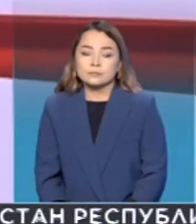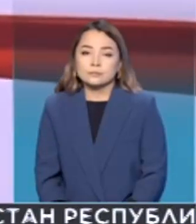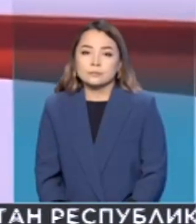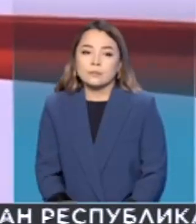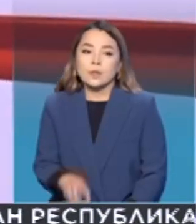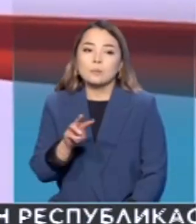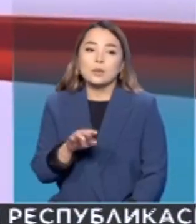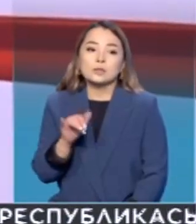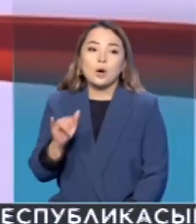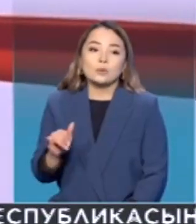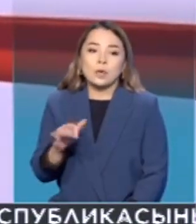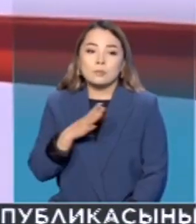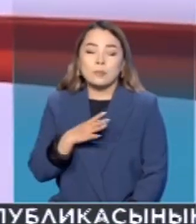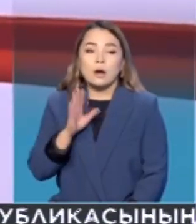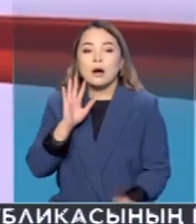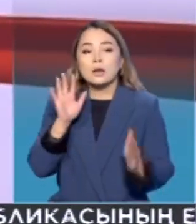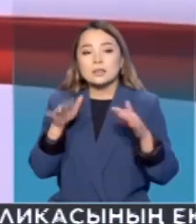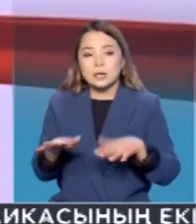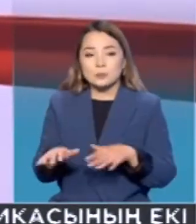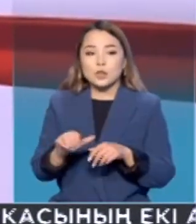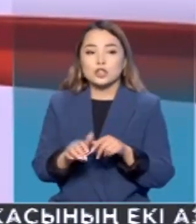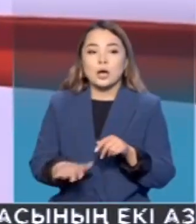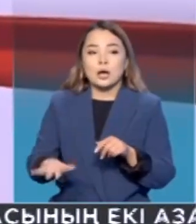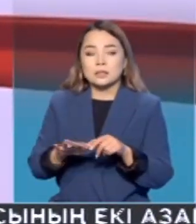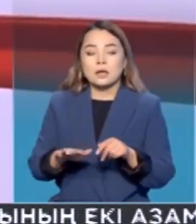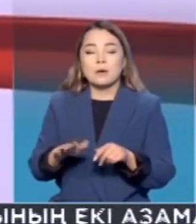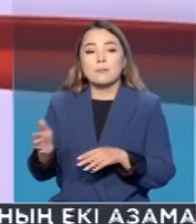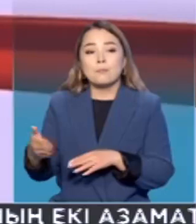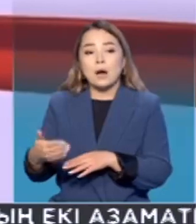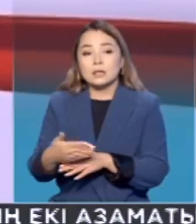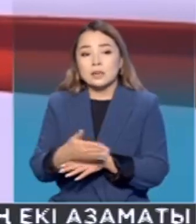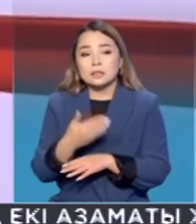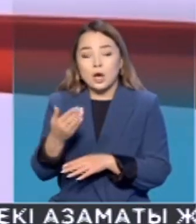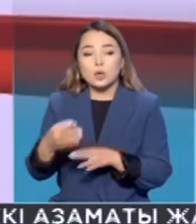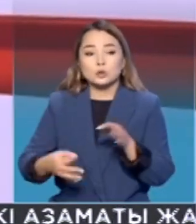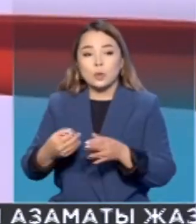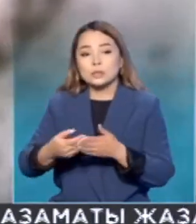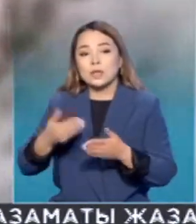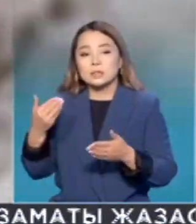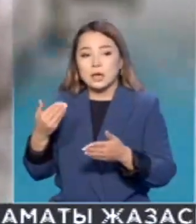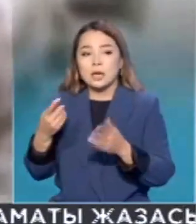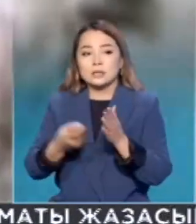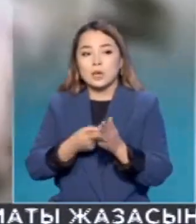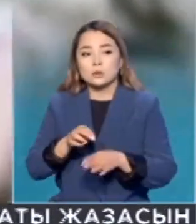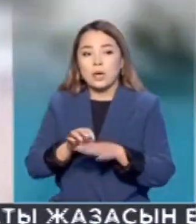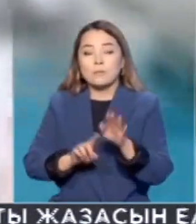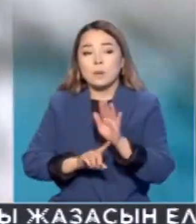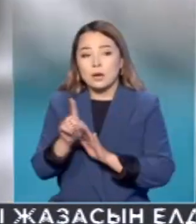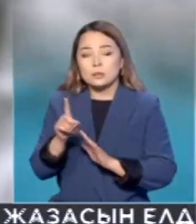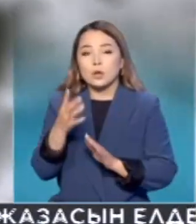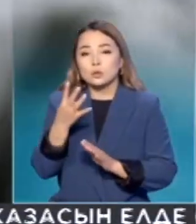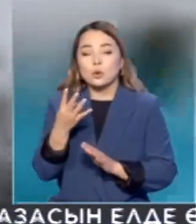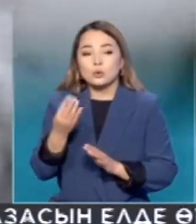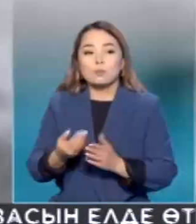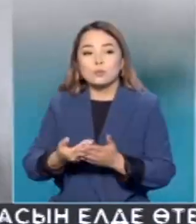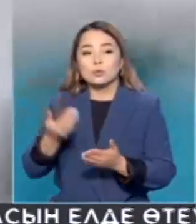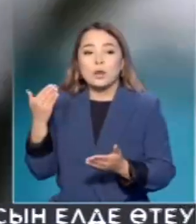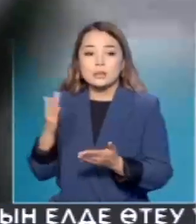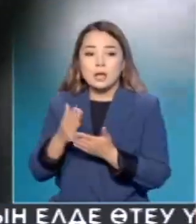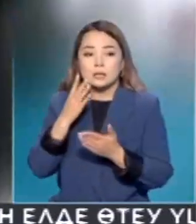Елге оралсақ, Маңғыстауда Каспий теңізінің жағалауынан табылған ит балықтарға қатысты сотқа дейінгі тергеу басталды. Айта кетейік, осыдан 4 күн